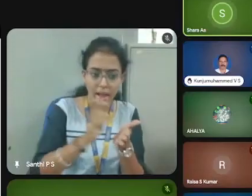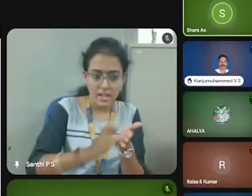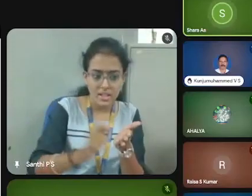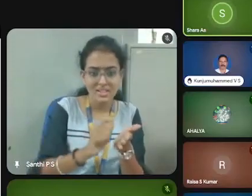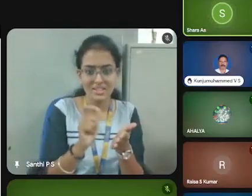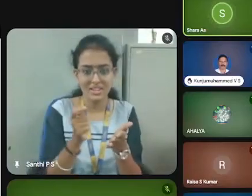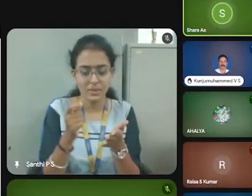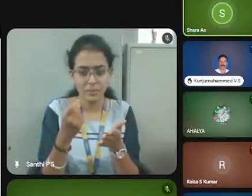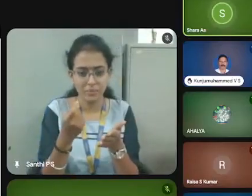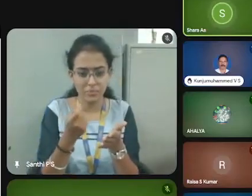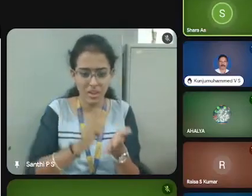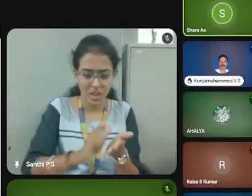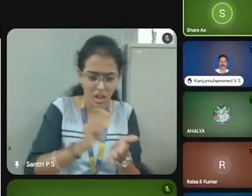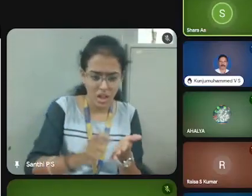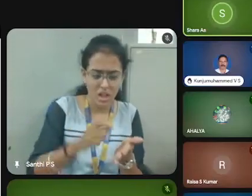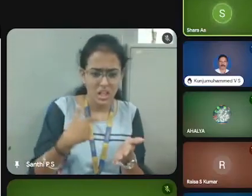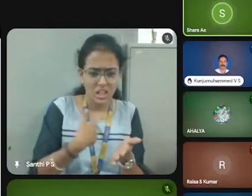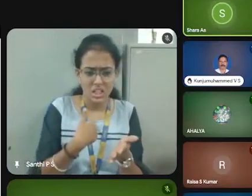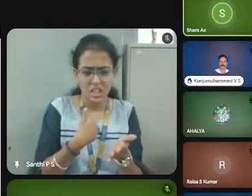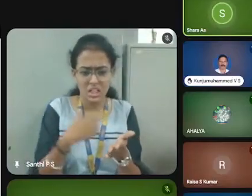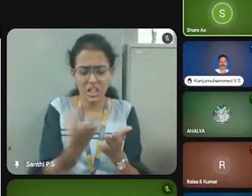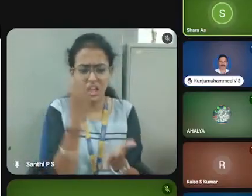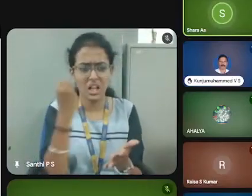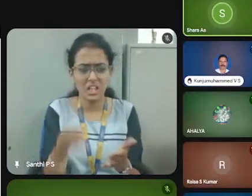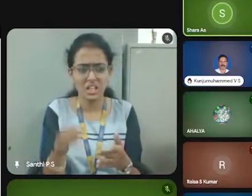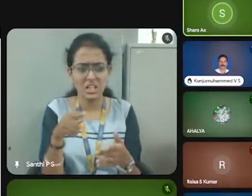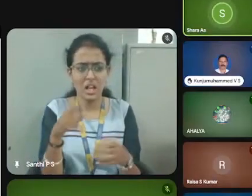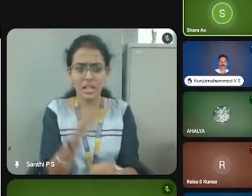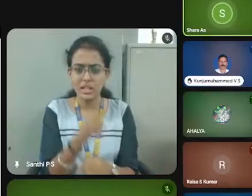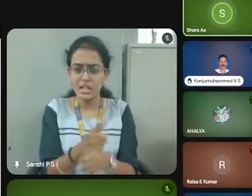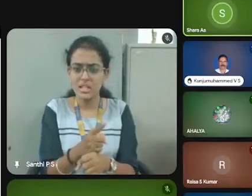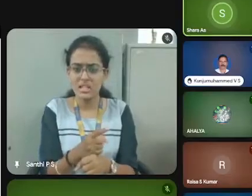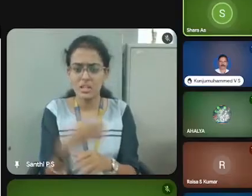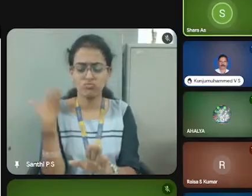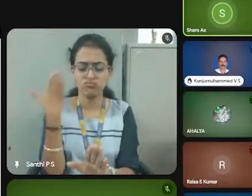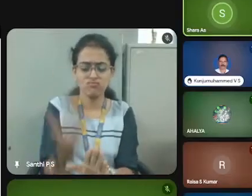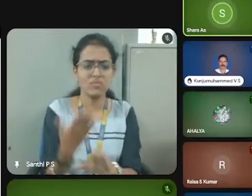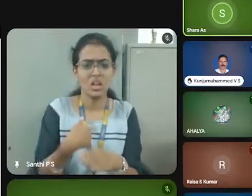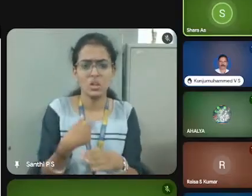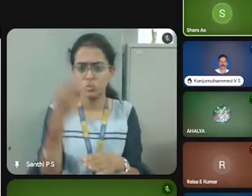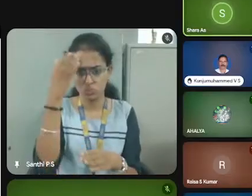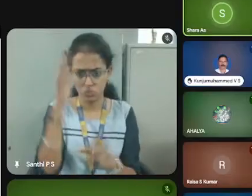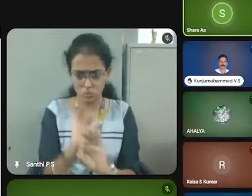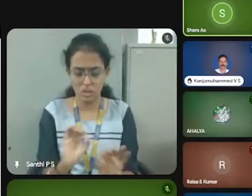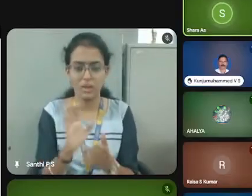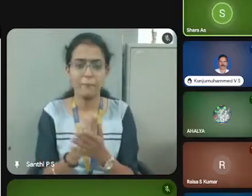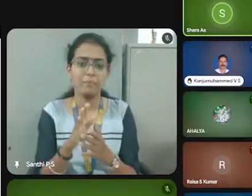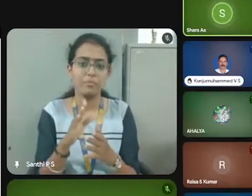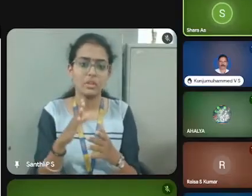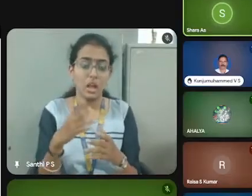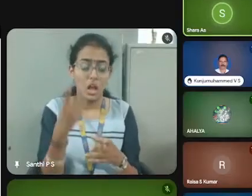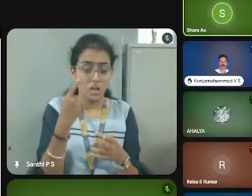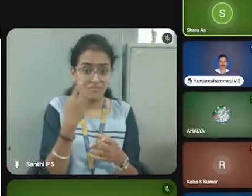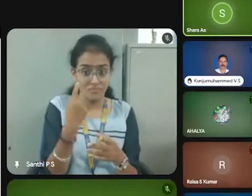ഇങ്ങനെ എത്തിയതായിട്ട് എൻ്റെ ഒരു ടീച്ചിങ് ഫീൽഡിൽ ഇതുവരെ വന്നിട്ടില്ല. പക്ഷെ ബാക്കിയുള്ള എല്ലാ കുട്ടികളും, എന്റെ വിഷ്വലി ഇമ്പയർഡ്